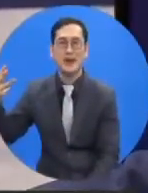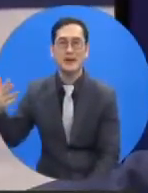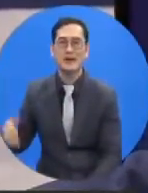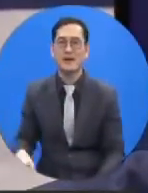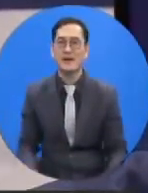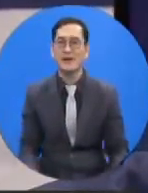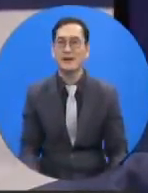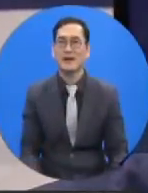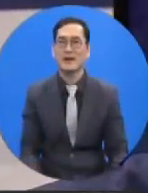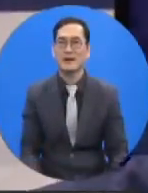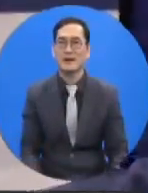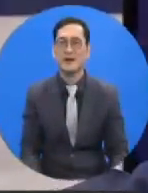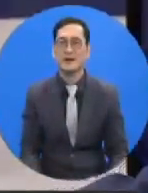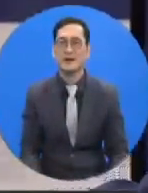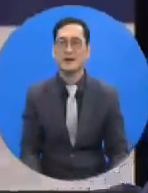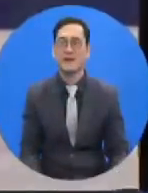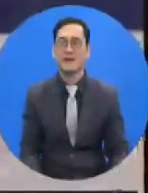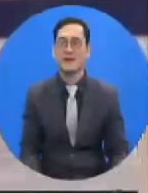감독님?